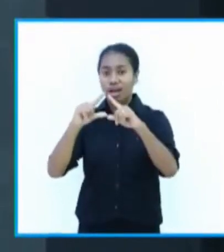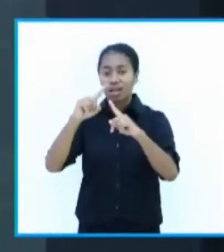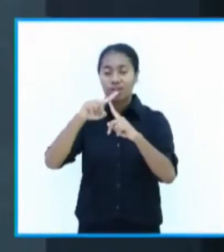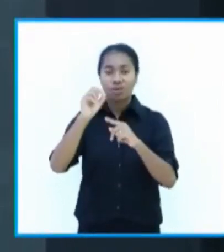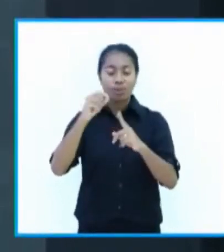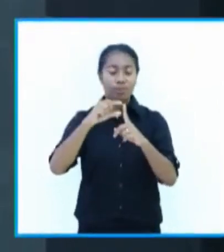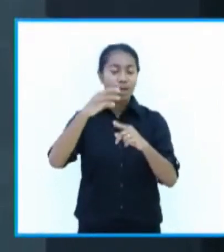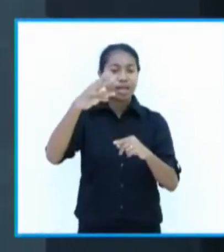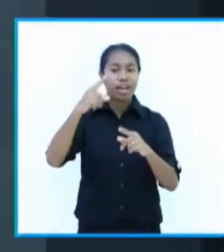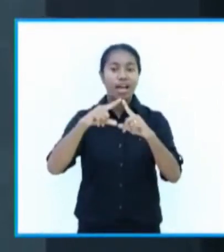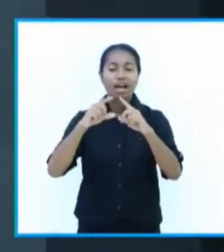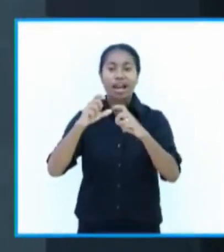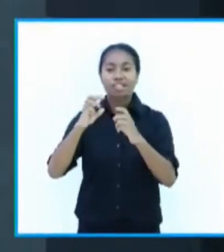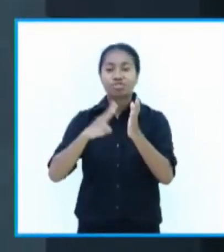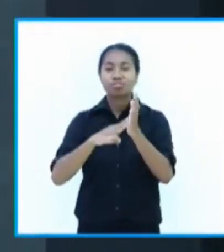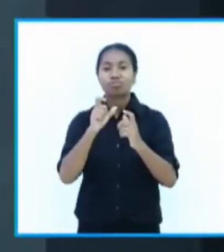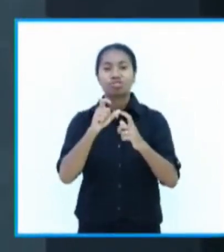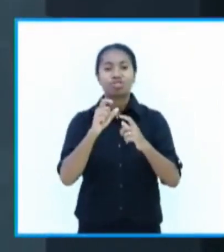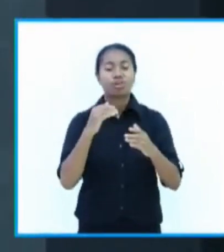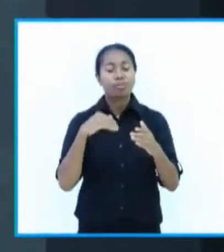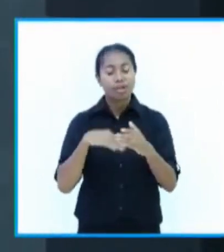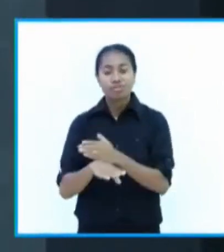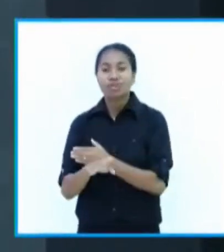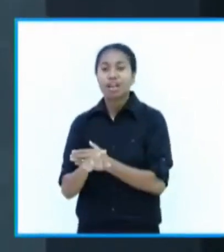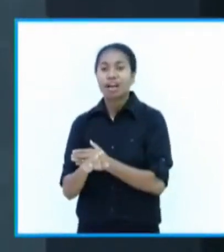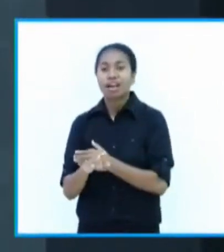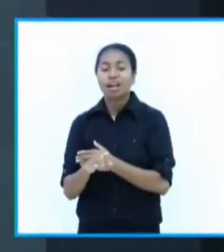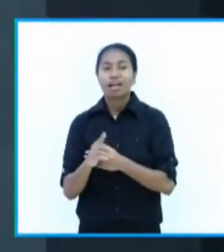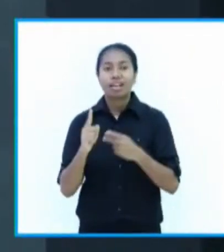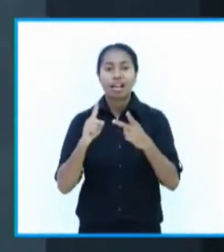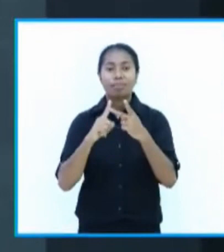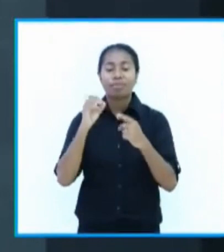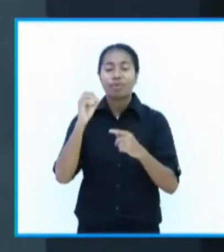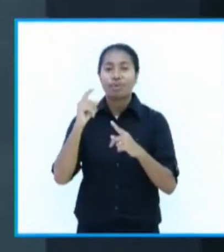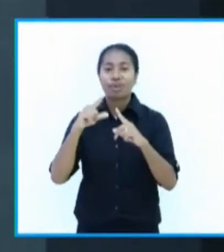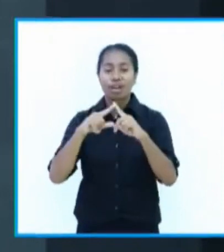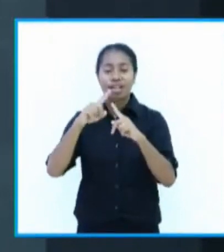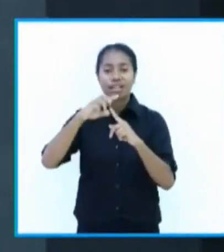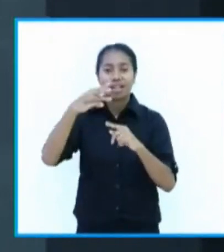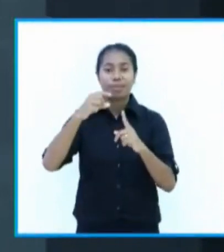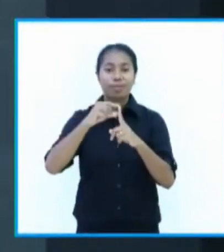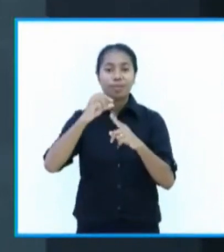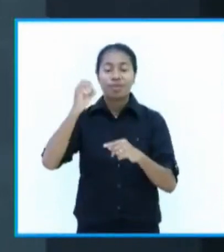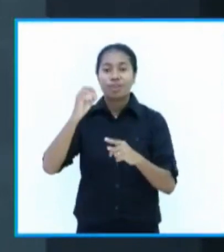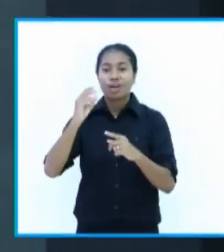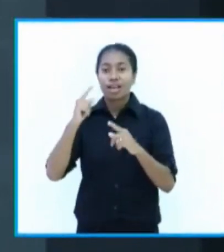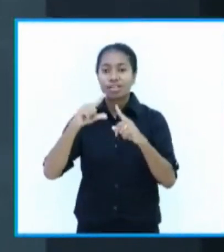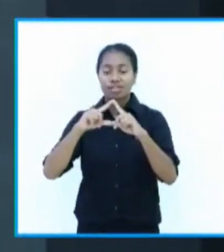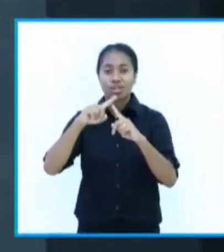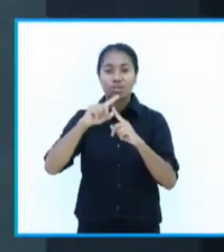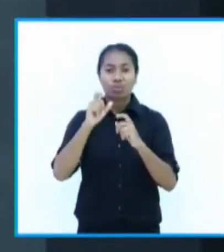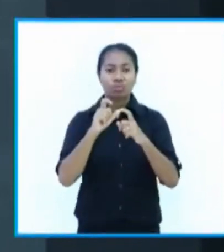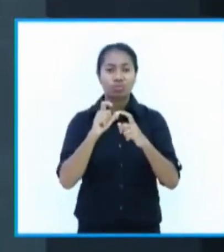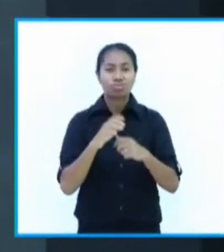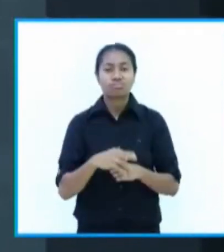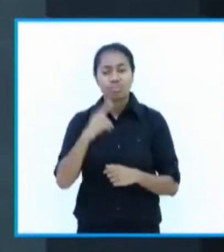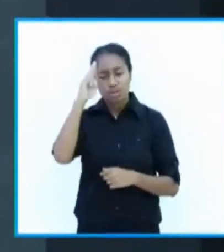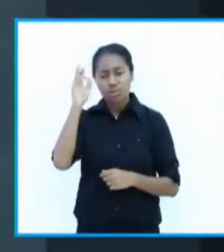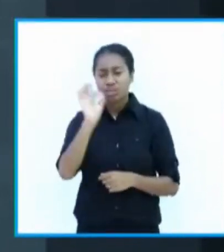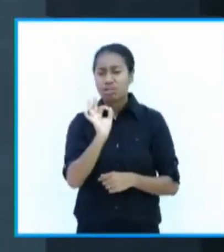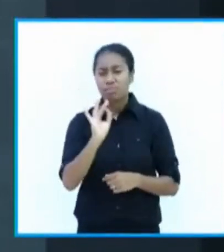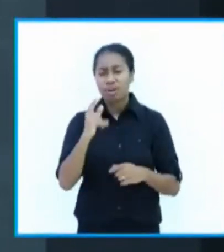peras Mouse masuklah dalam corato beras Mouse masing-masing Karena Tuhan tidak pernah